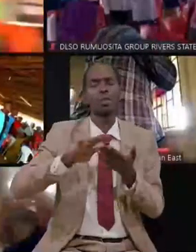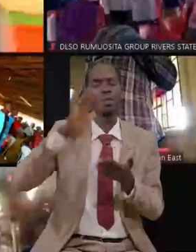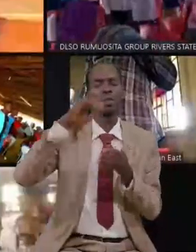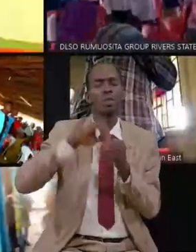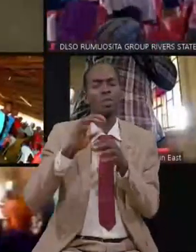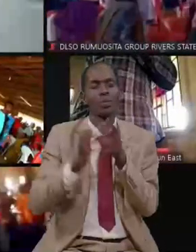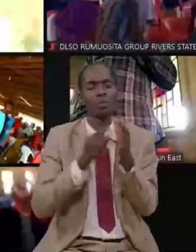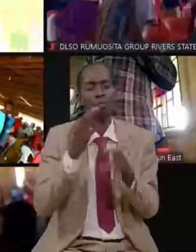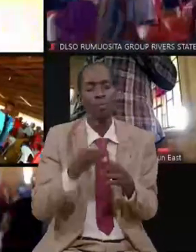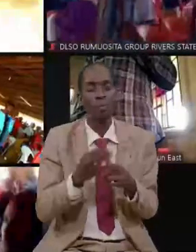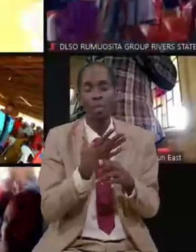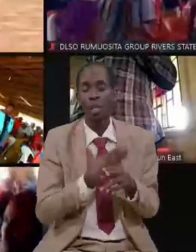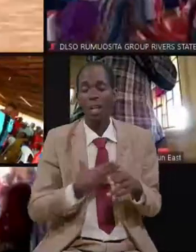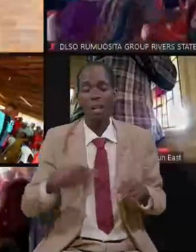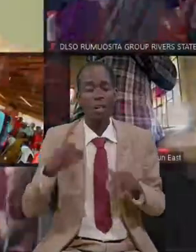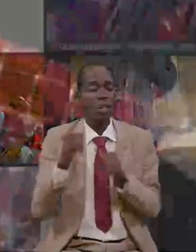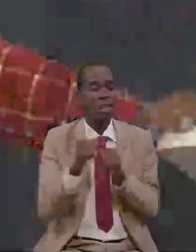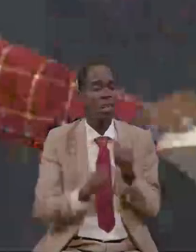et partout